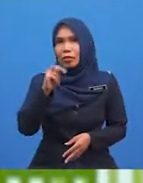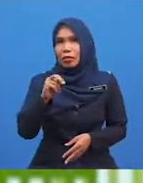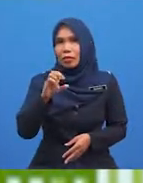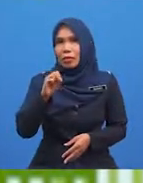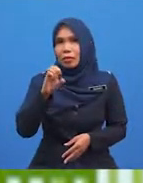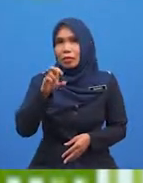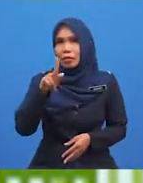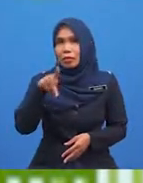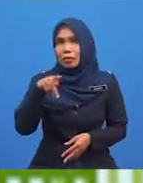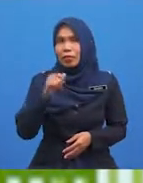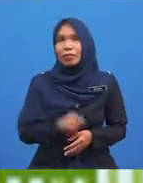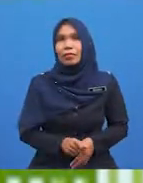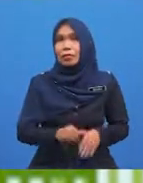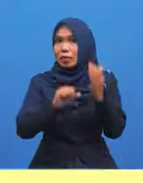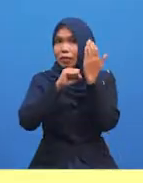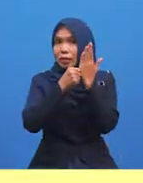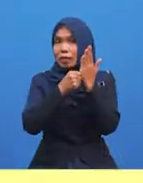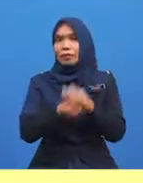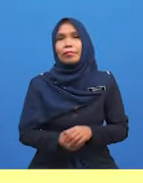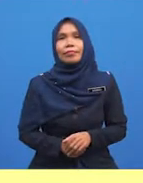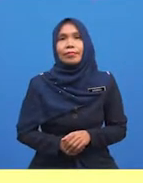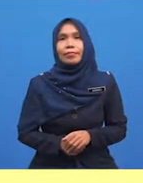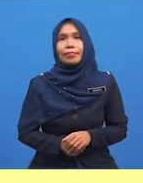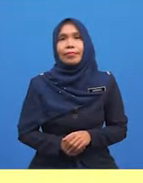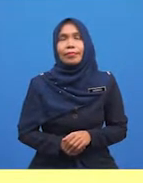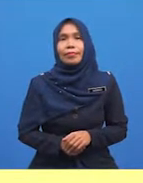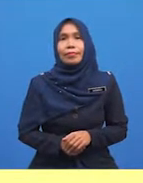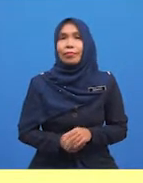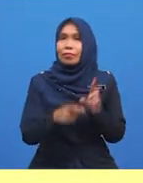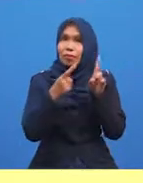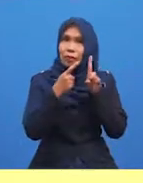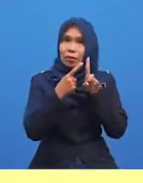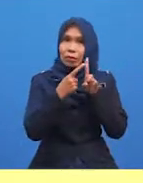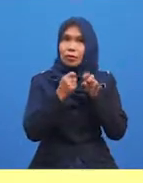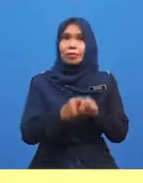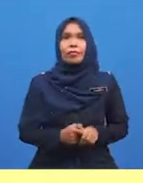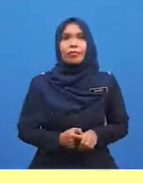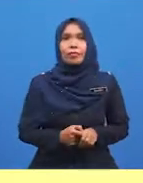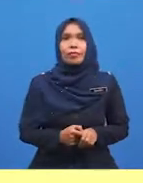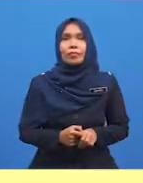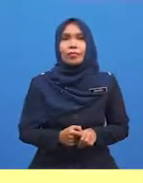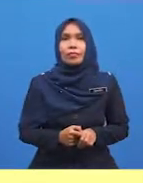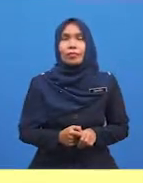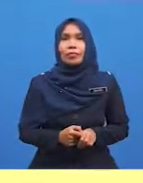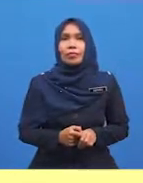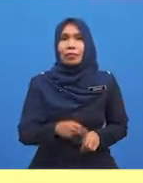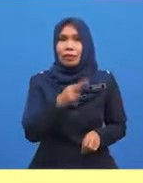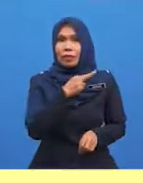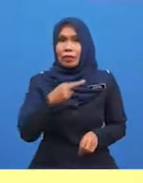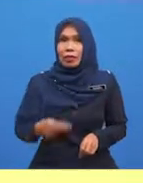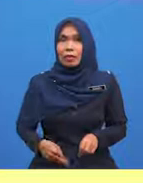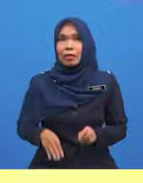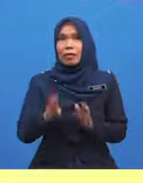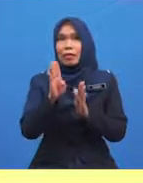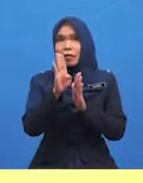struktur pemerintahan negara. Konsep yang pertama ialah Raja